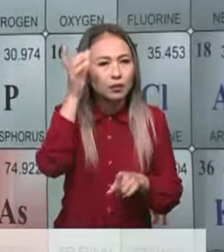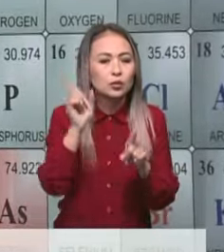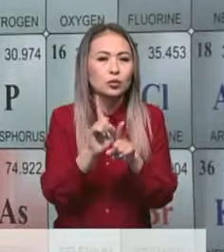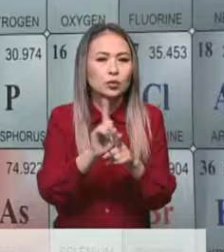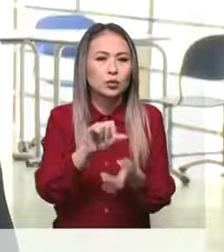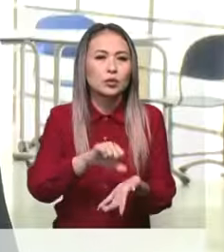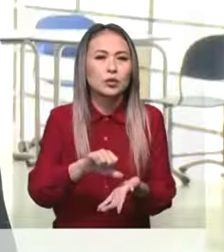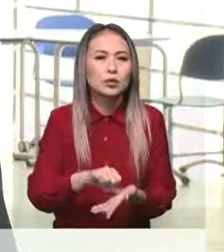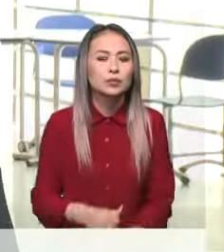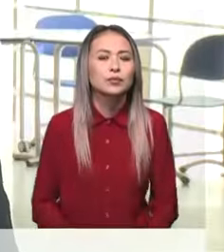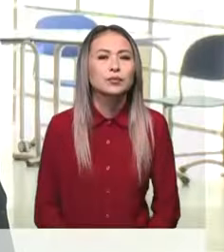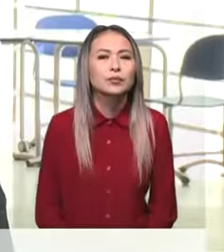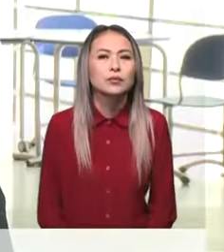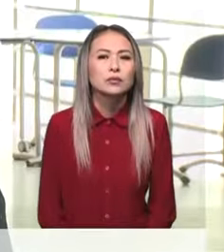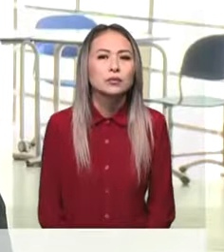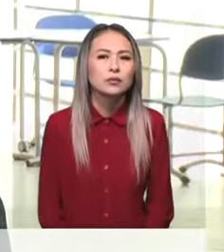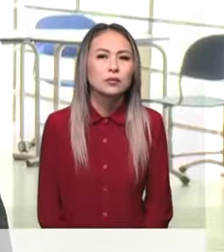қосып жатыр.